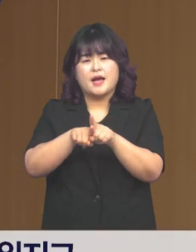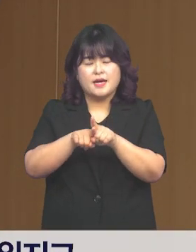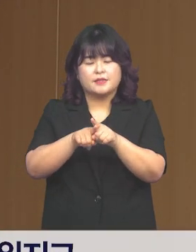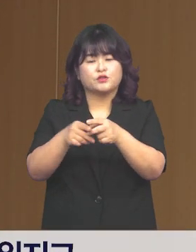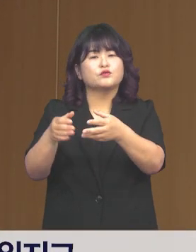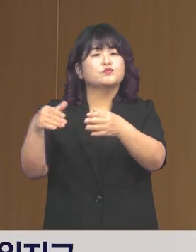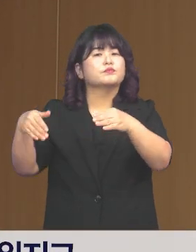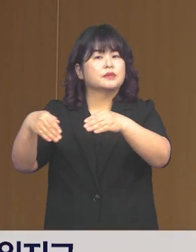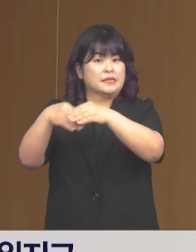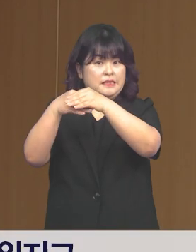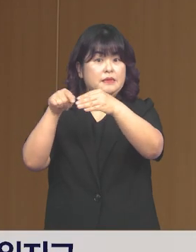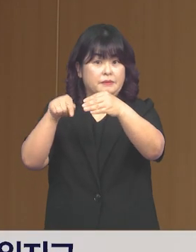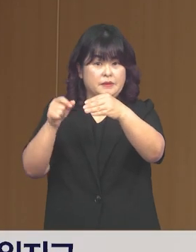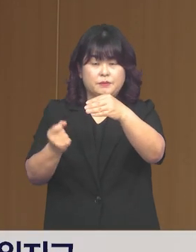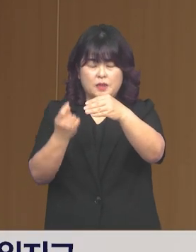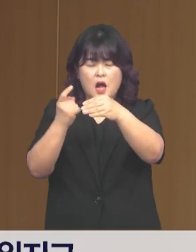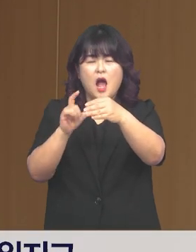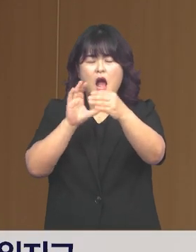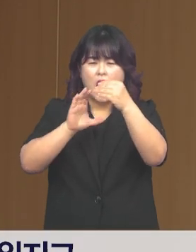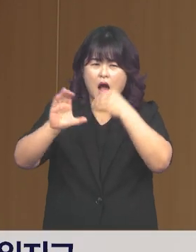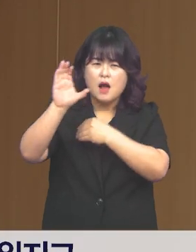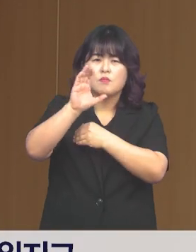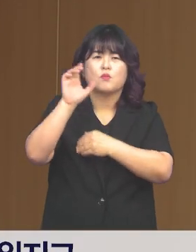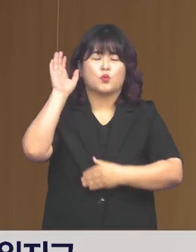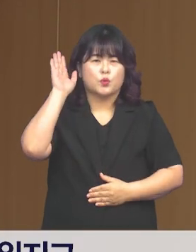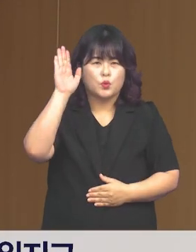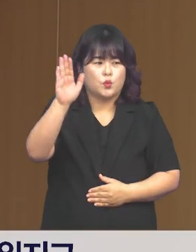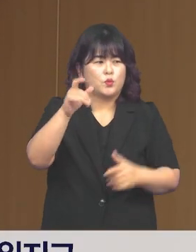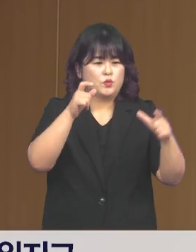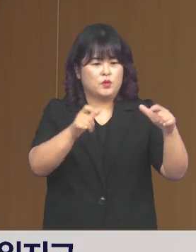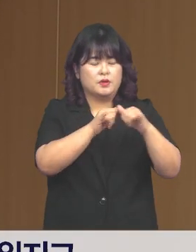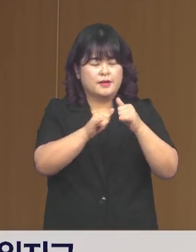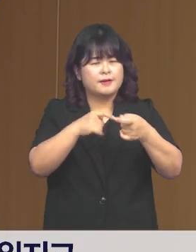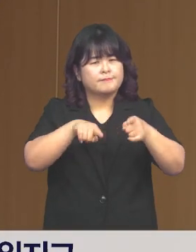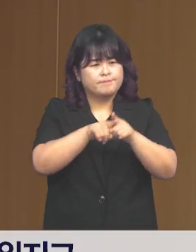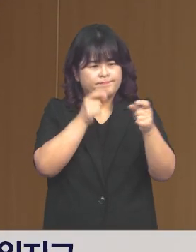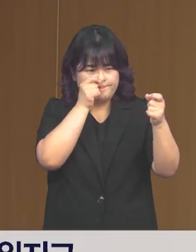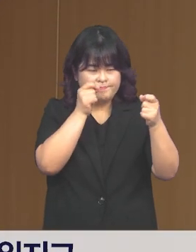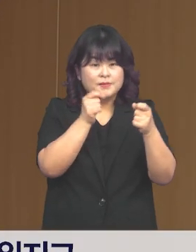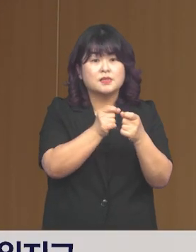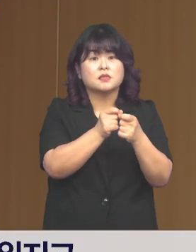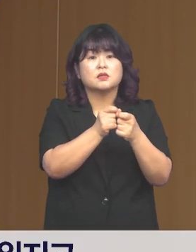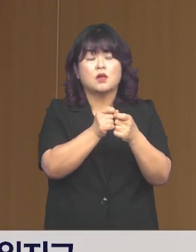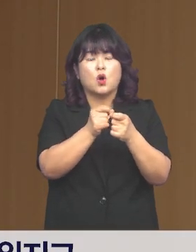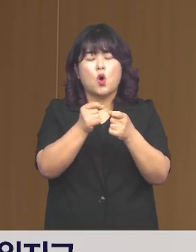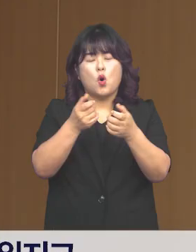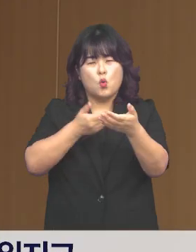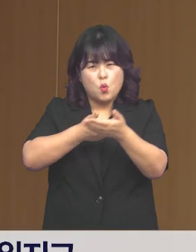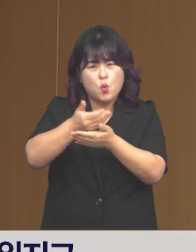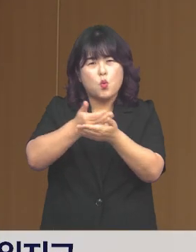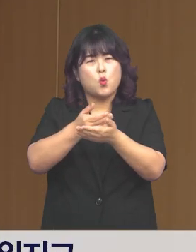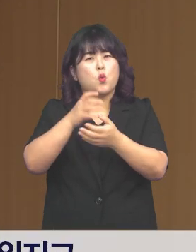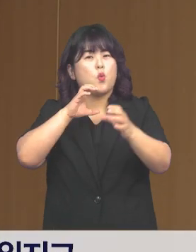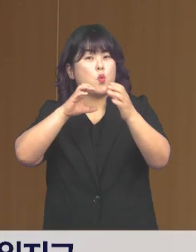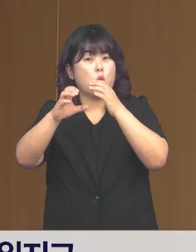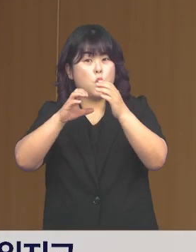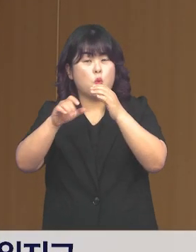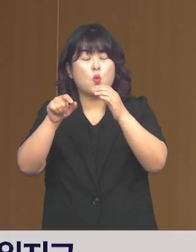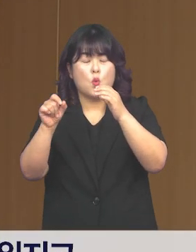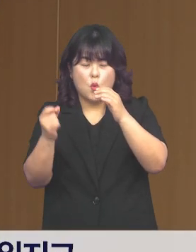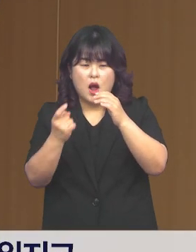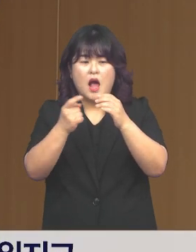자매 결연을 통해서 앞으로 시민들이 더욱더 가까워지고 또 서로 교류하고